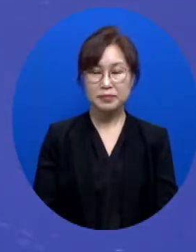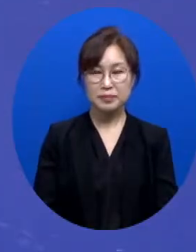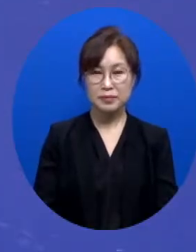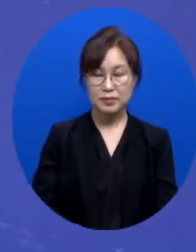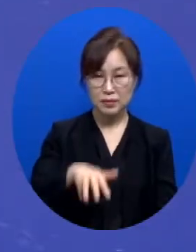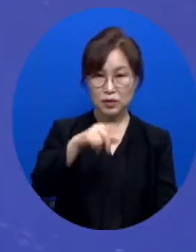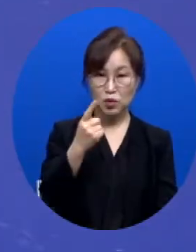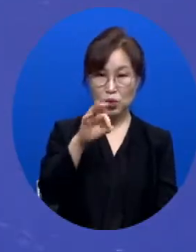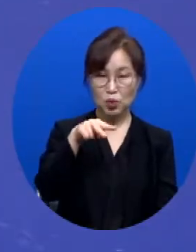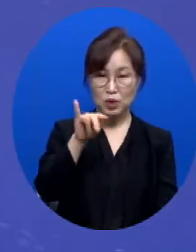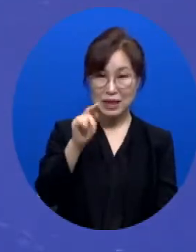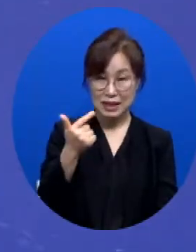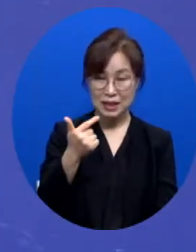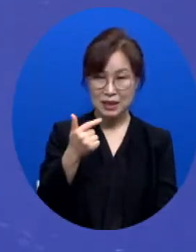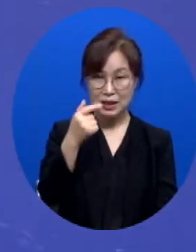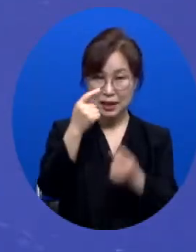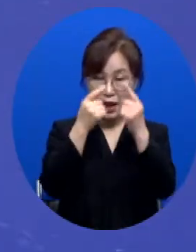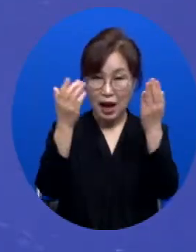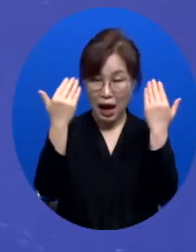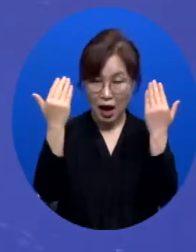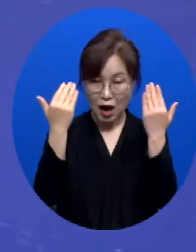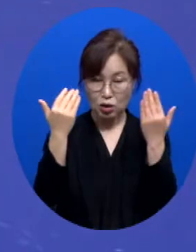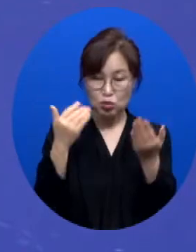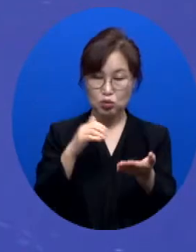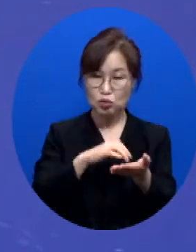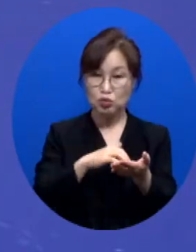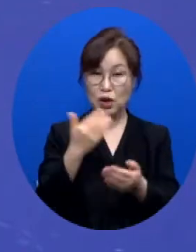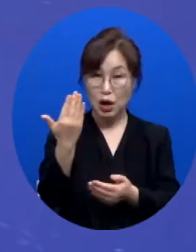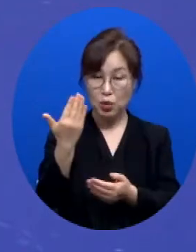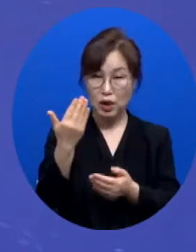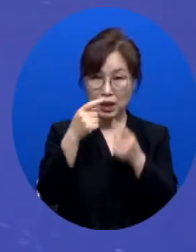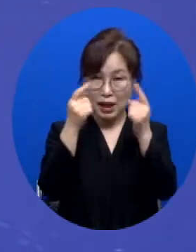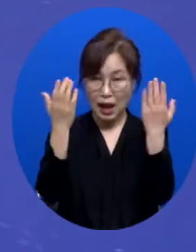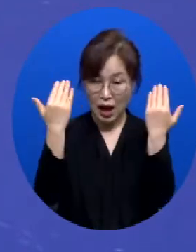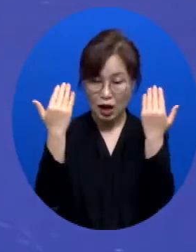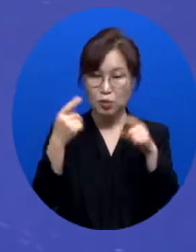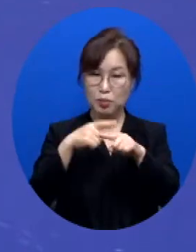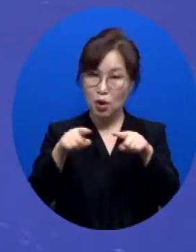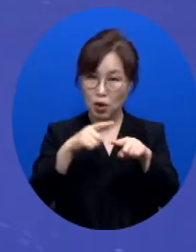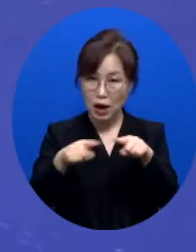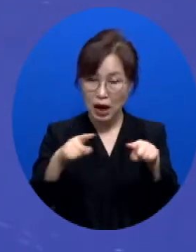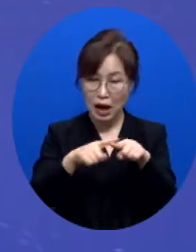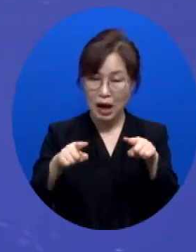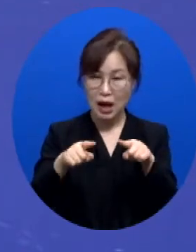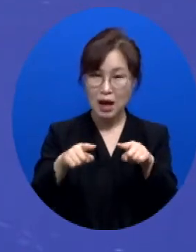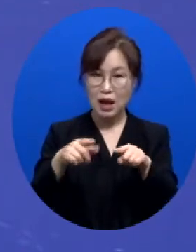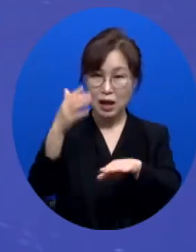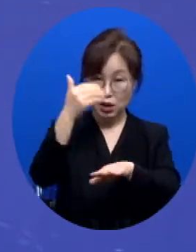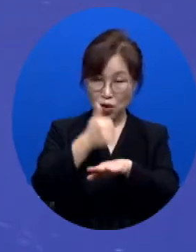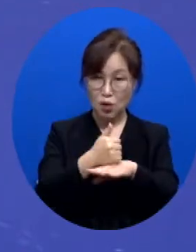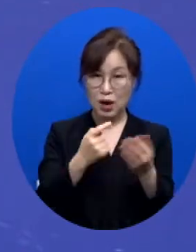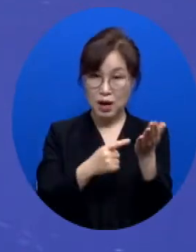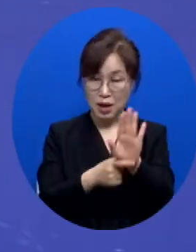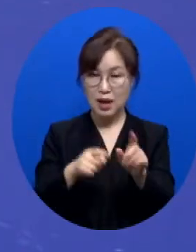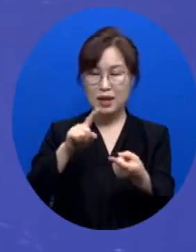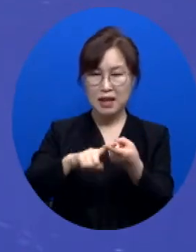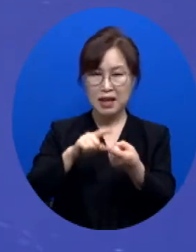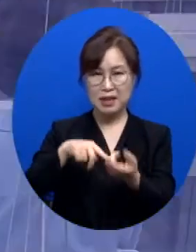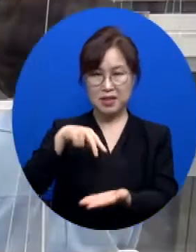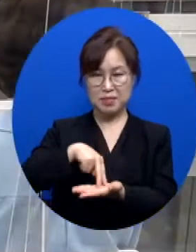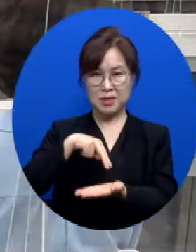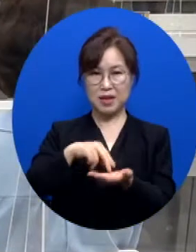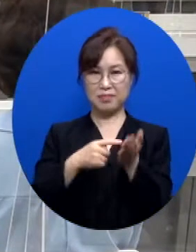총신대학교를 비롯한 9개 기독교 대학이 대학 기본 역량 진단 평가 가결과 발표와 관련해 입장을 밝혔습니다.